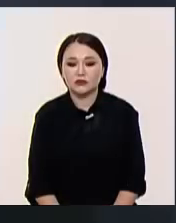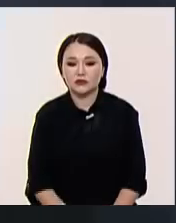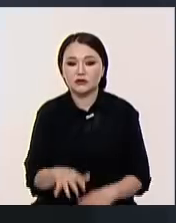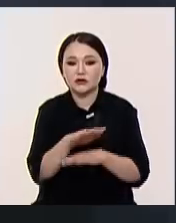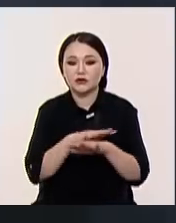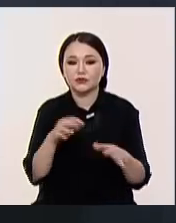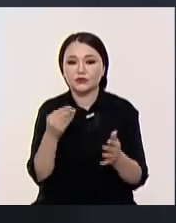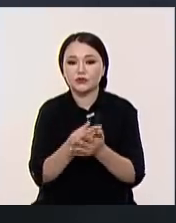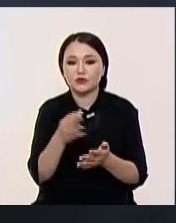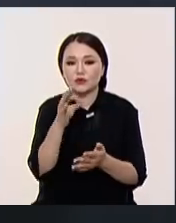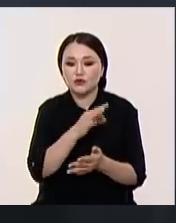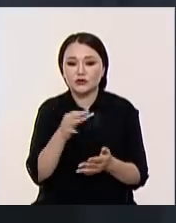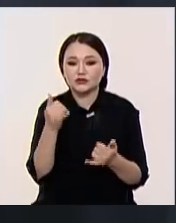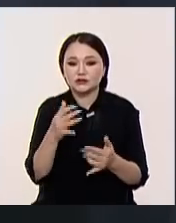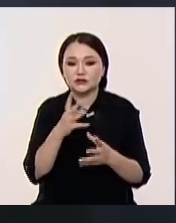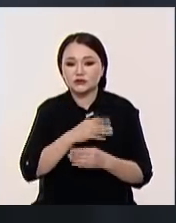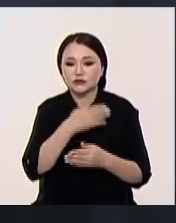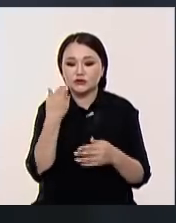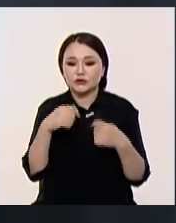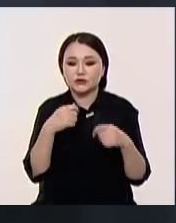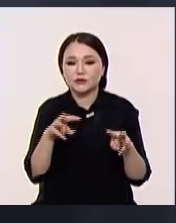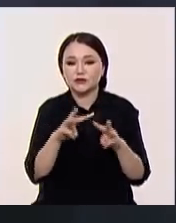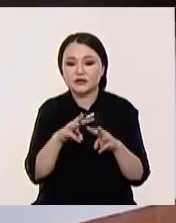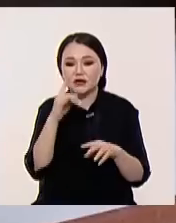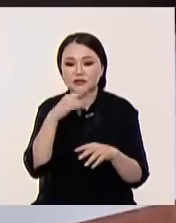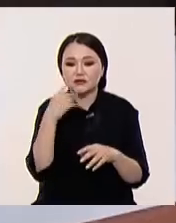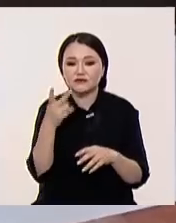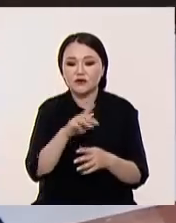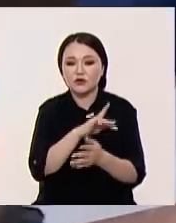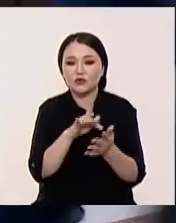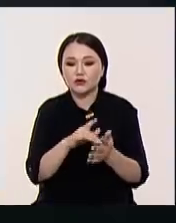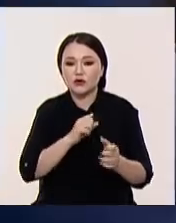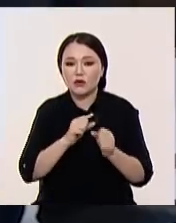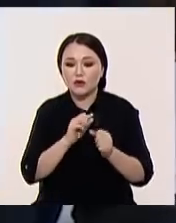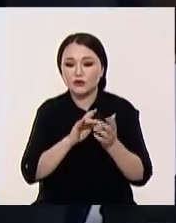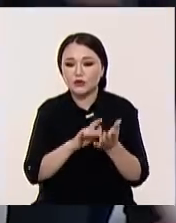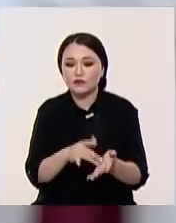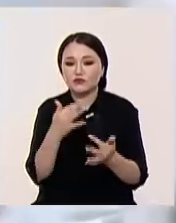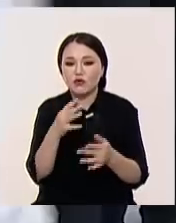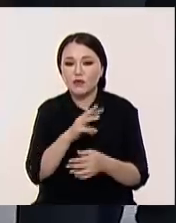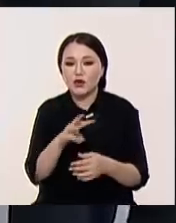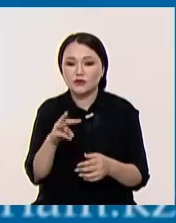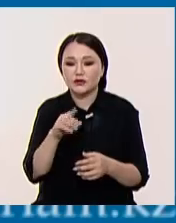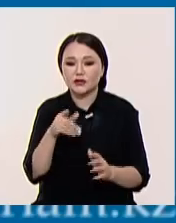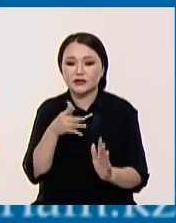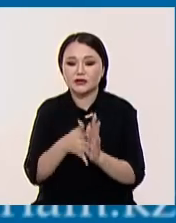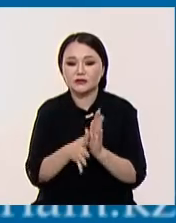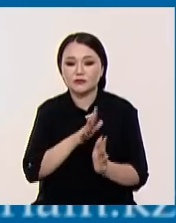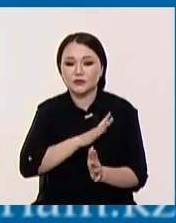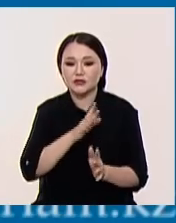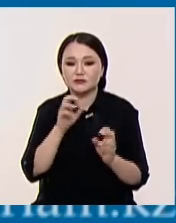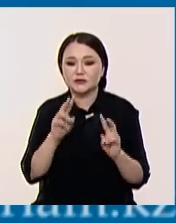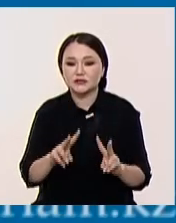Халық қымбатшылықтан көз ашпай жатқанда сауда министрі Қазақстанның ек қаласына барған іс сапарына қанша миллион теңге жұмсаған? Бұған